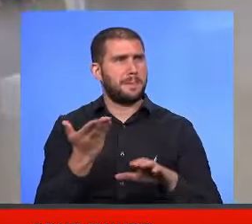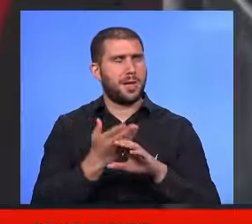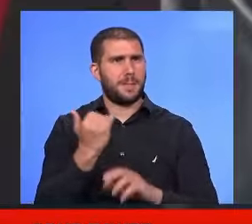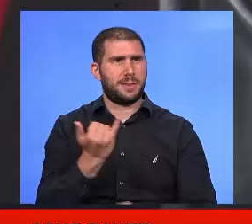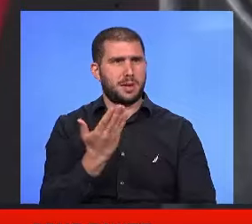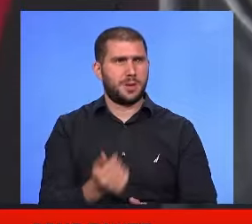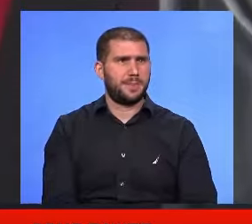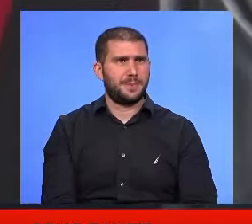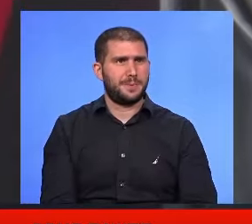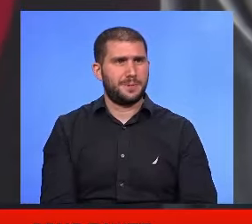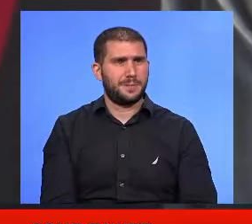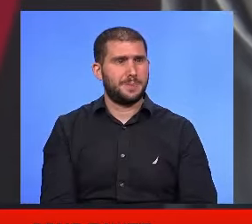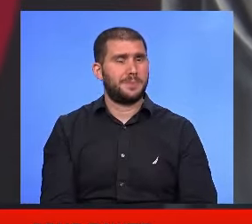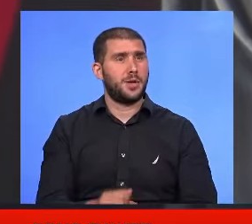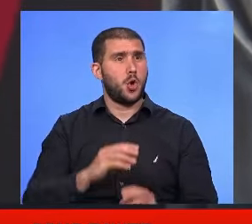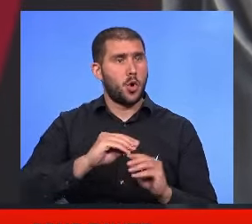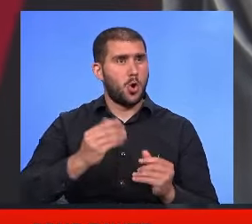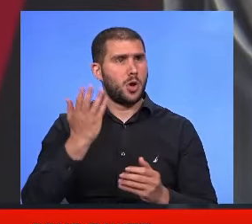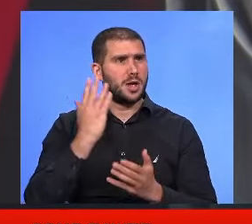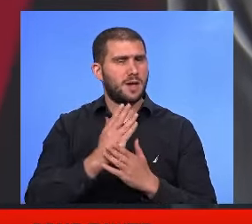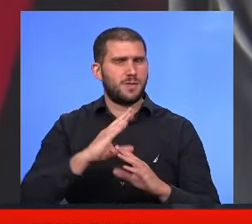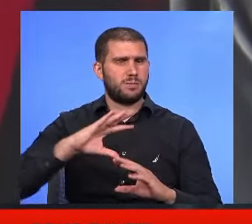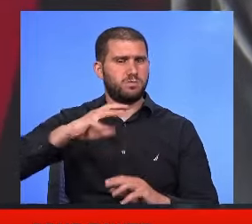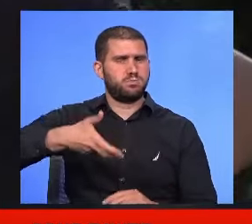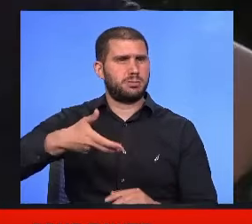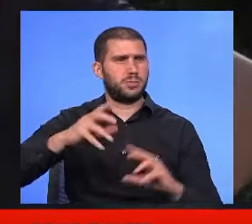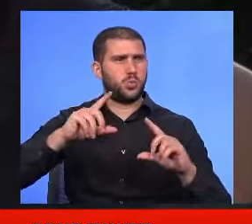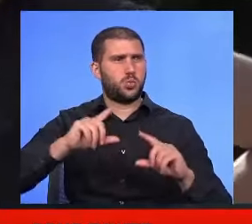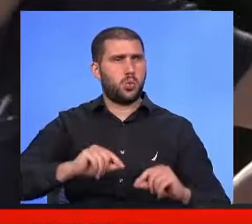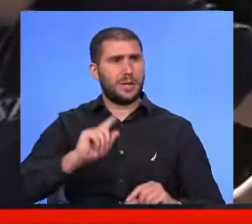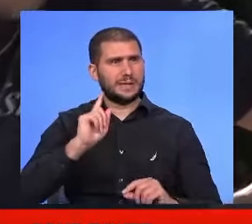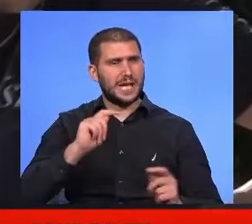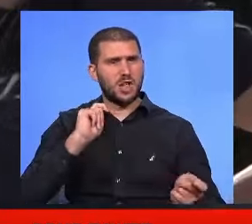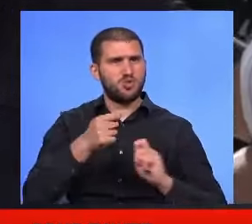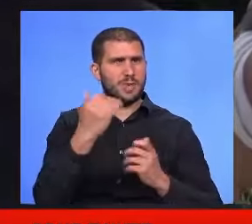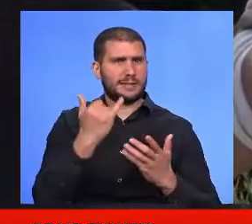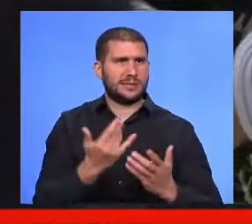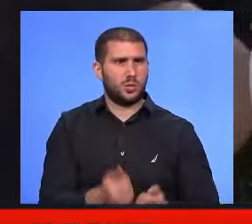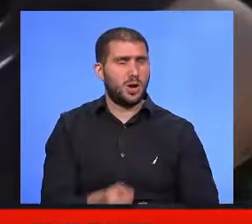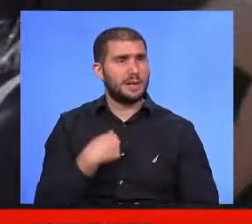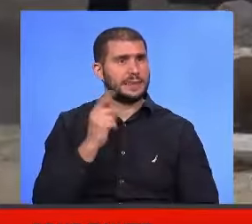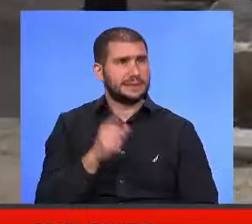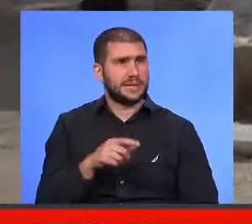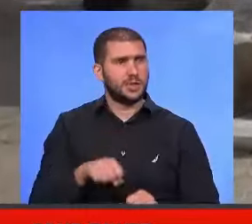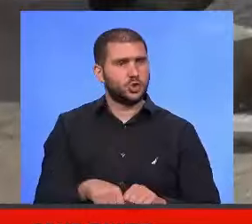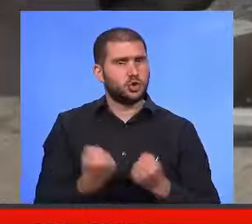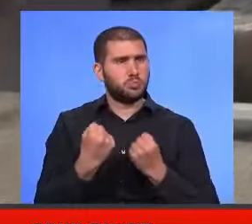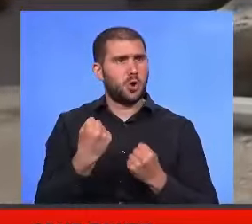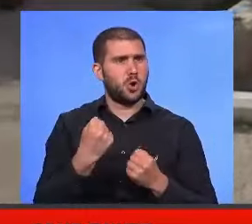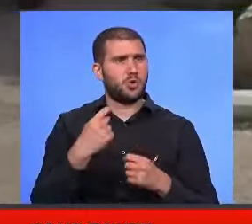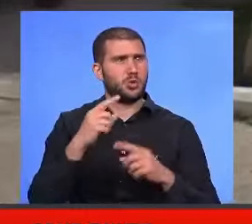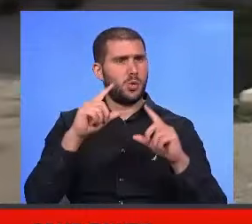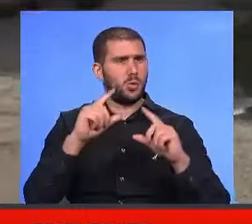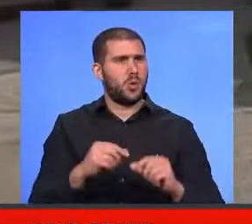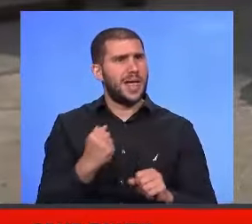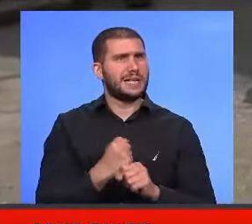כלל. החול מזמן כאילו כבר ירד למטה. אולי אני צריך לשנות את הציור. אולי אני צריך לנפץ את השעון חול הזה,